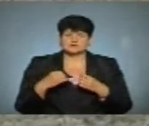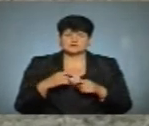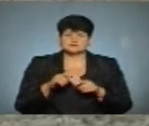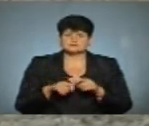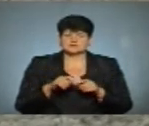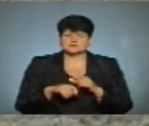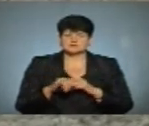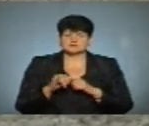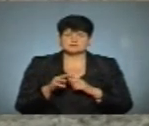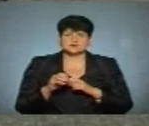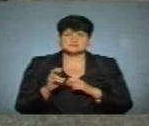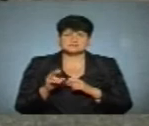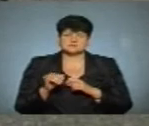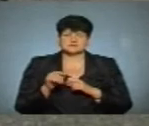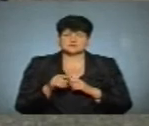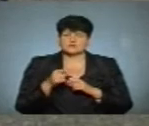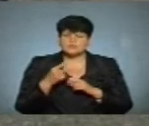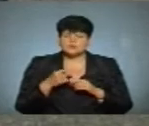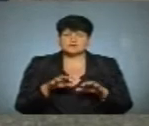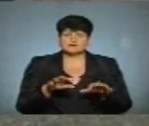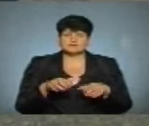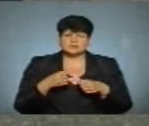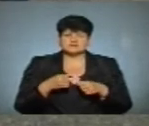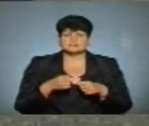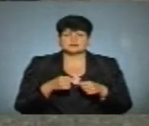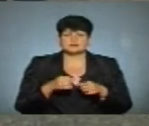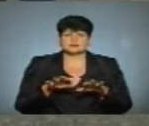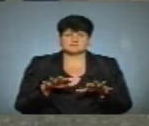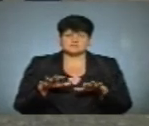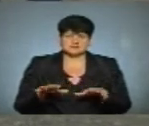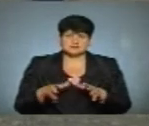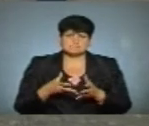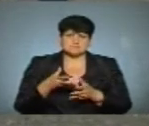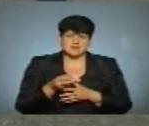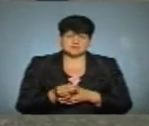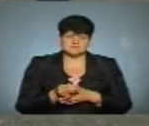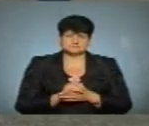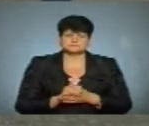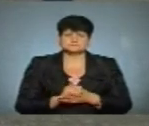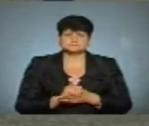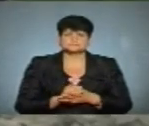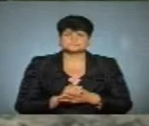інспекції Ігор Максимів. За його словами, евакуація і місця на арешт-майданчик у платні.